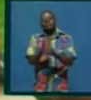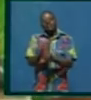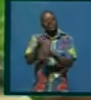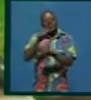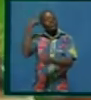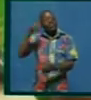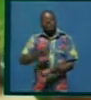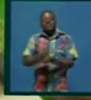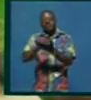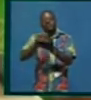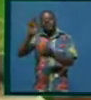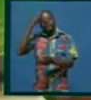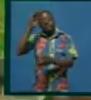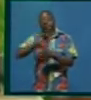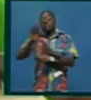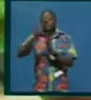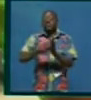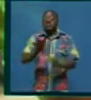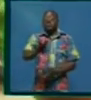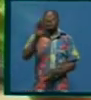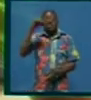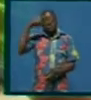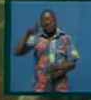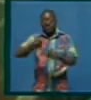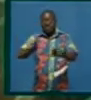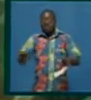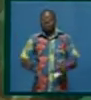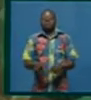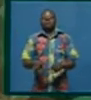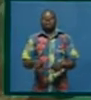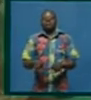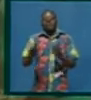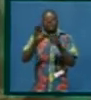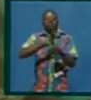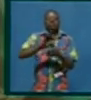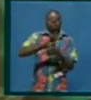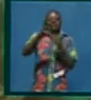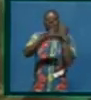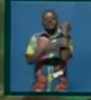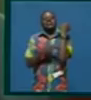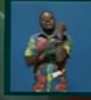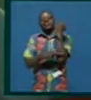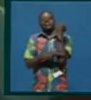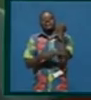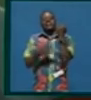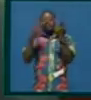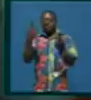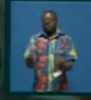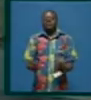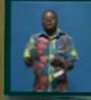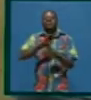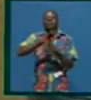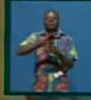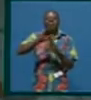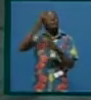en fonction des réalités de chaque région, d'où les forats régionaux. Et le présent forum a également vu